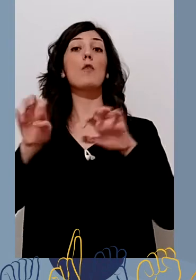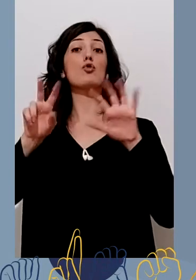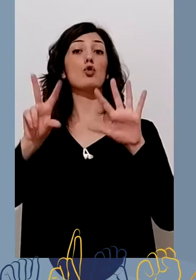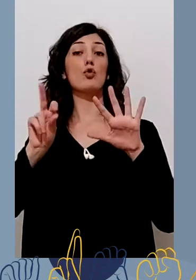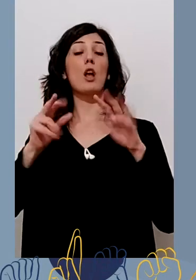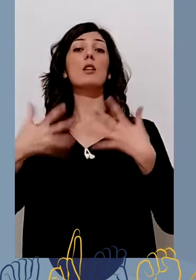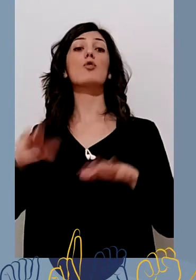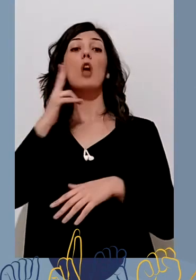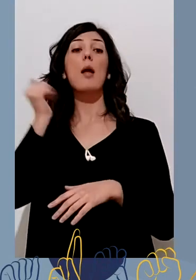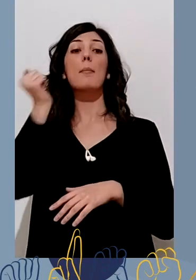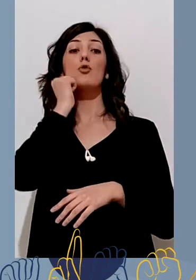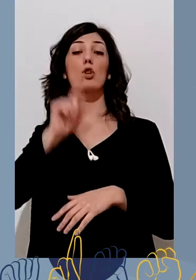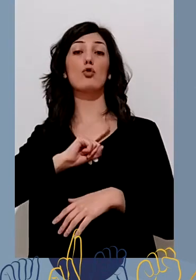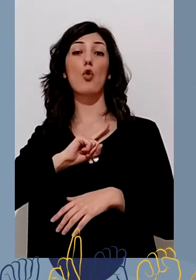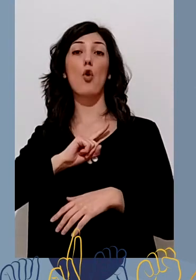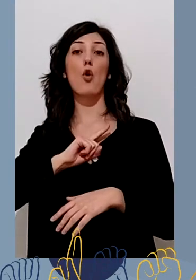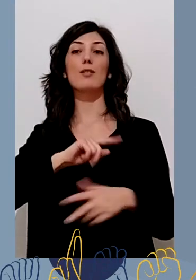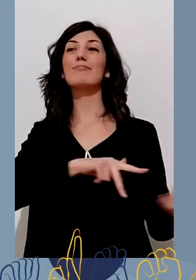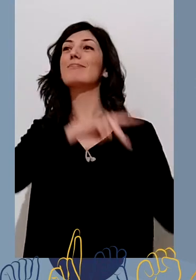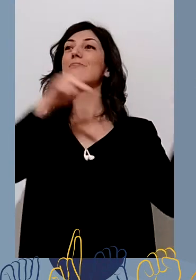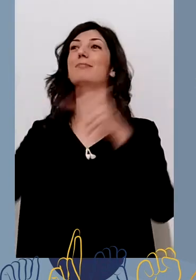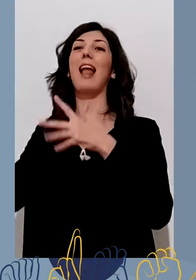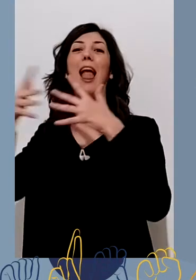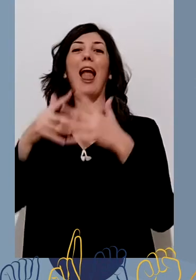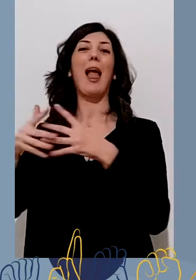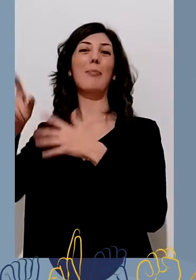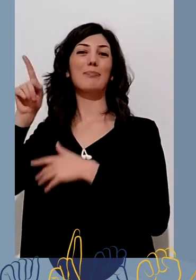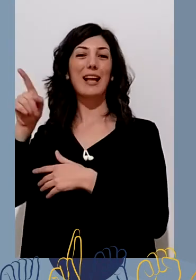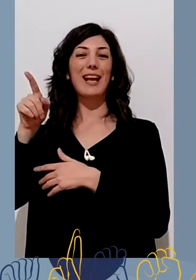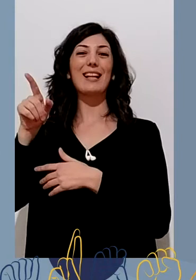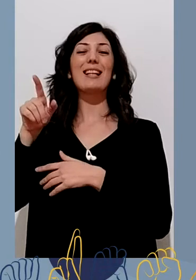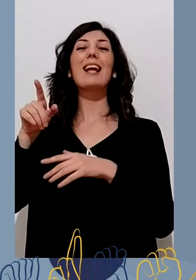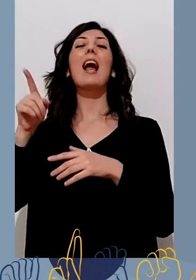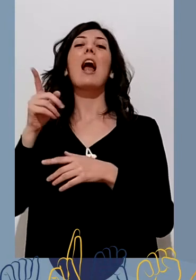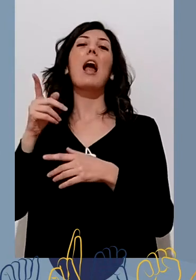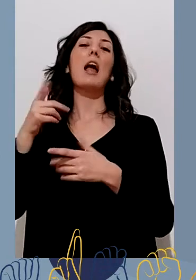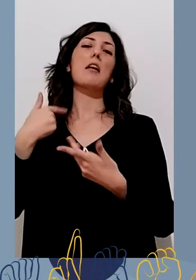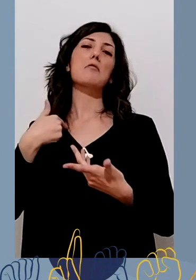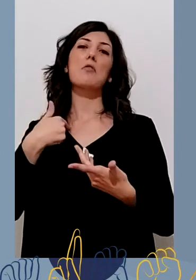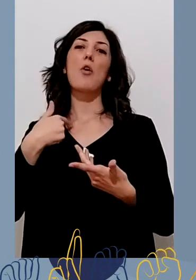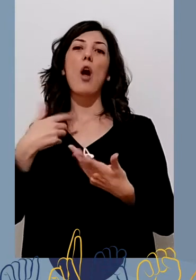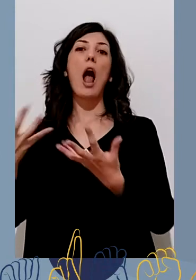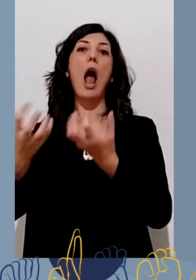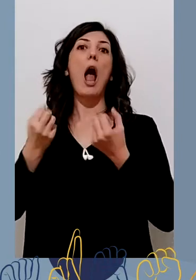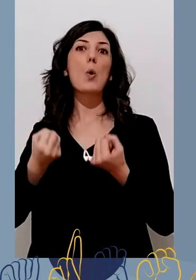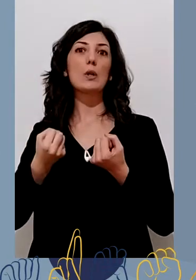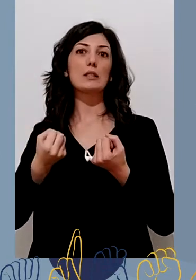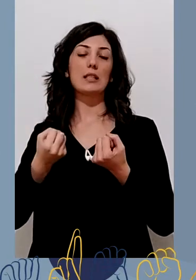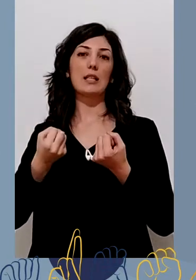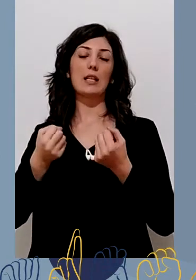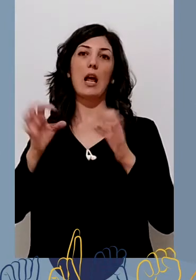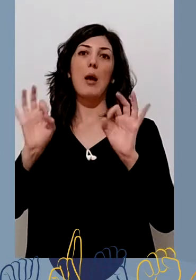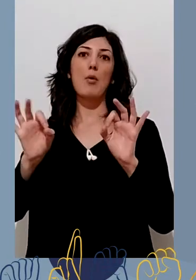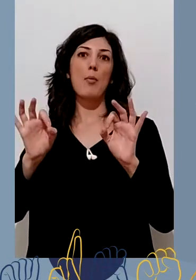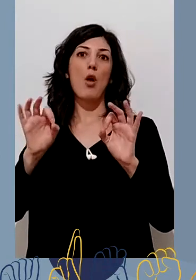trasferirsi in America Latina e quindi io sino all'età di 8 anni non ho potuto acquisire la lingua parlata. Ritornando in Italia ho